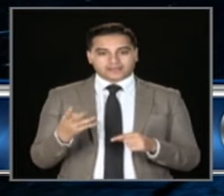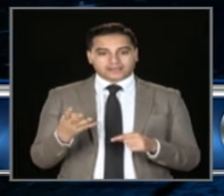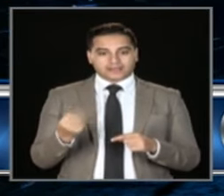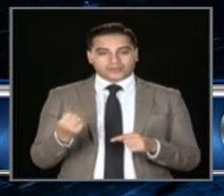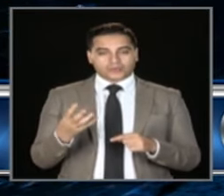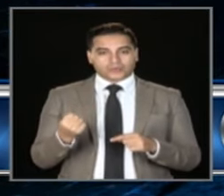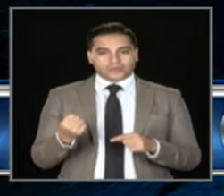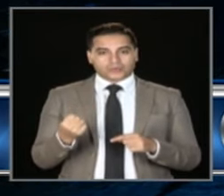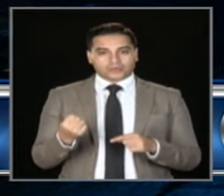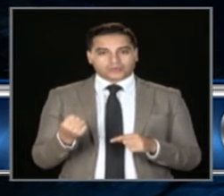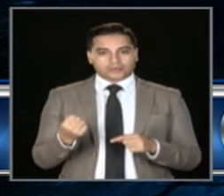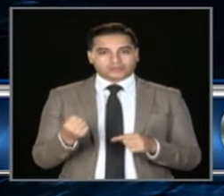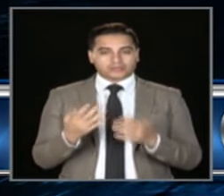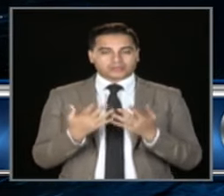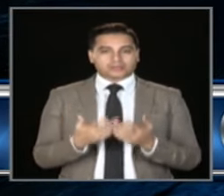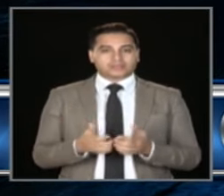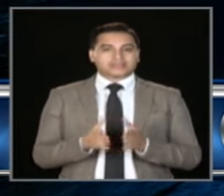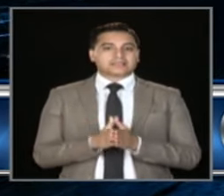5 ناص